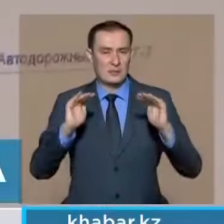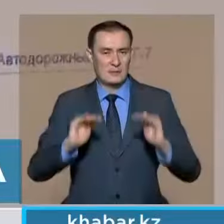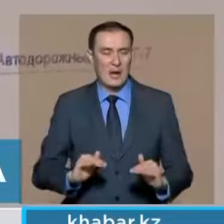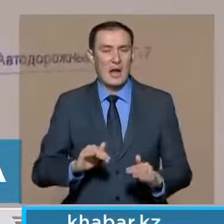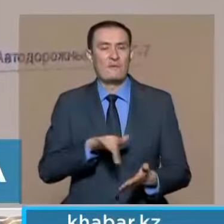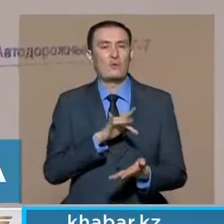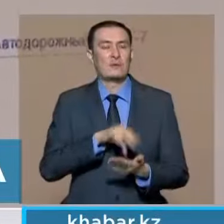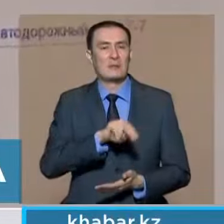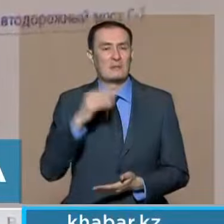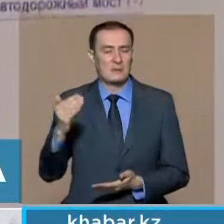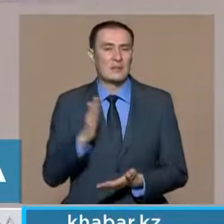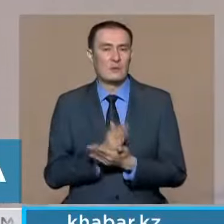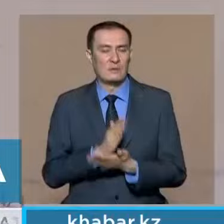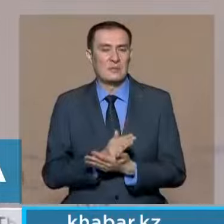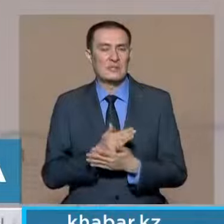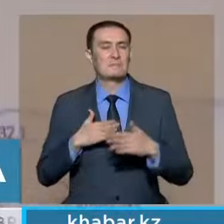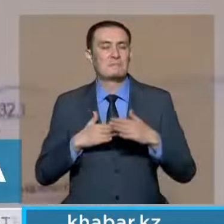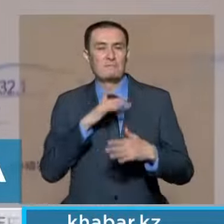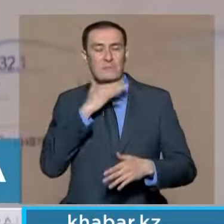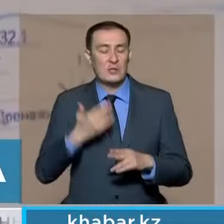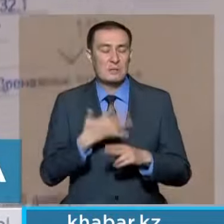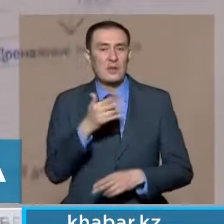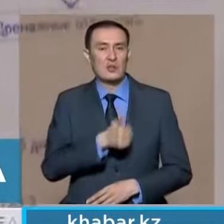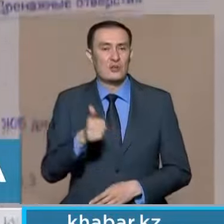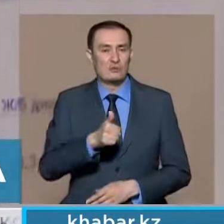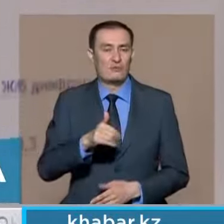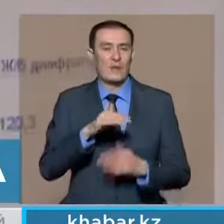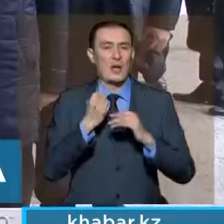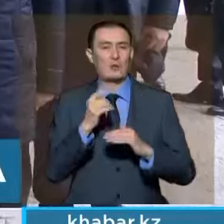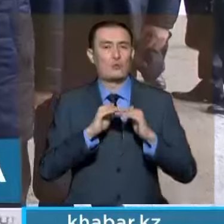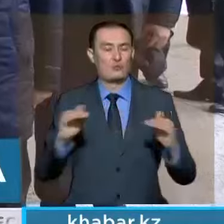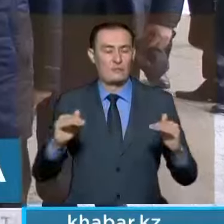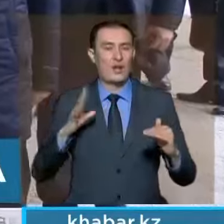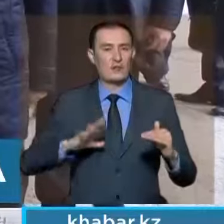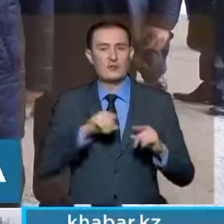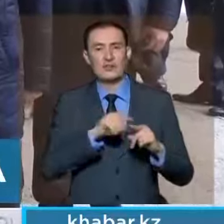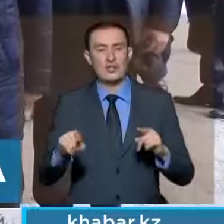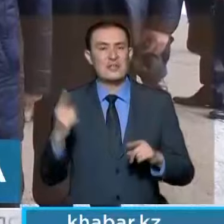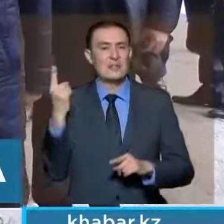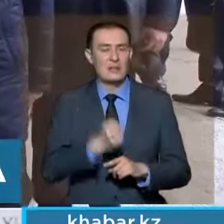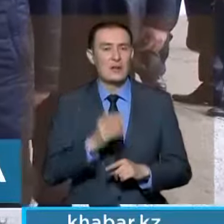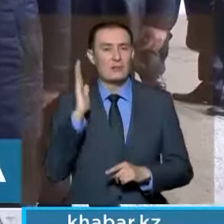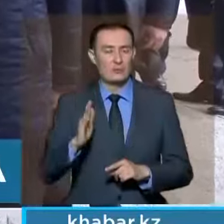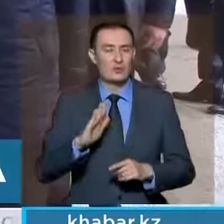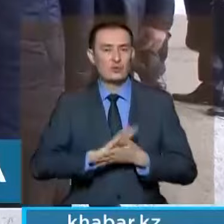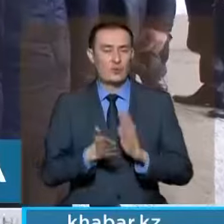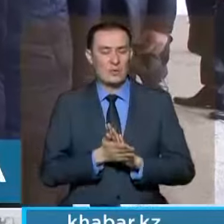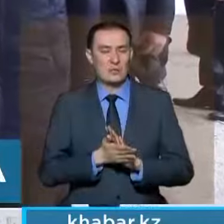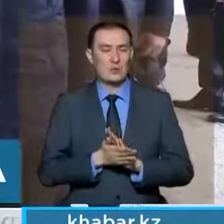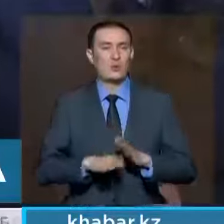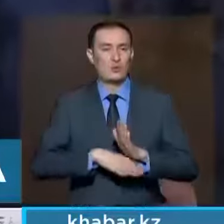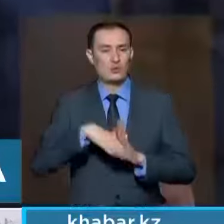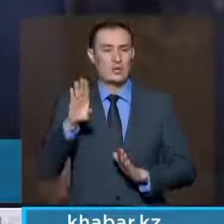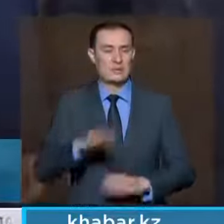на Петропавловском наблюдается пик. Вот уже 5 часов стоит на одном уровне. Ожидаем, что в течение недели ситуация